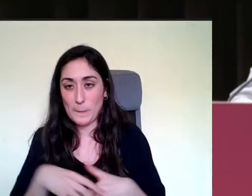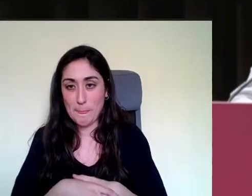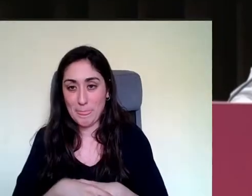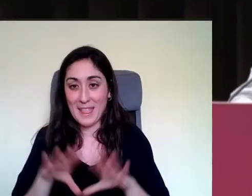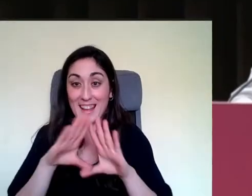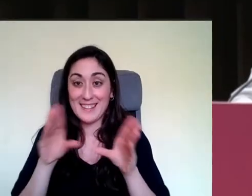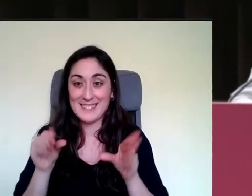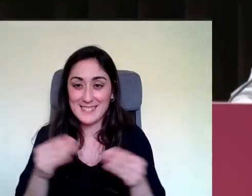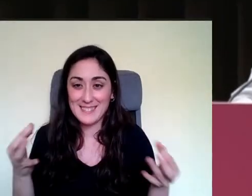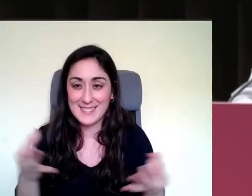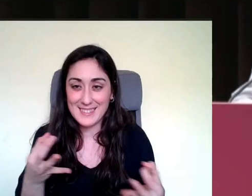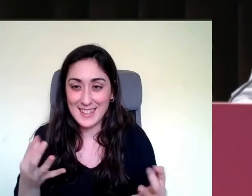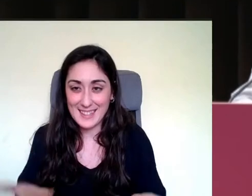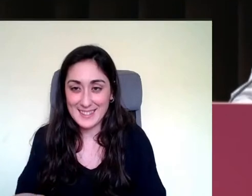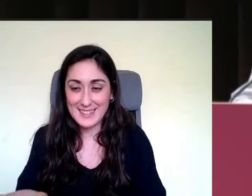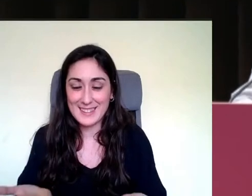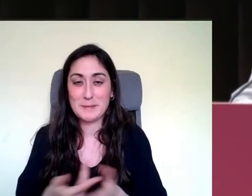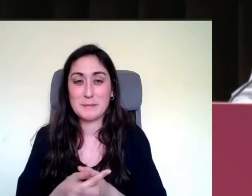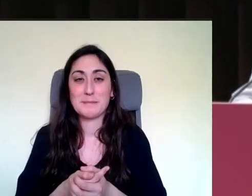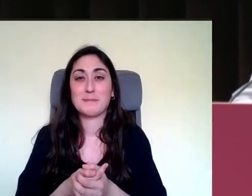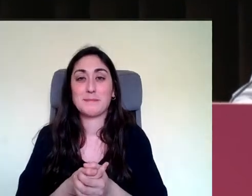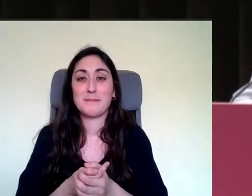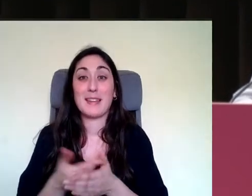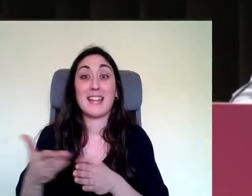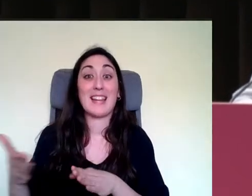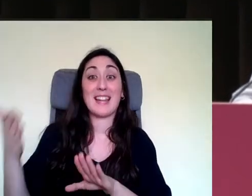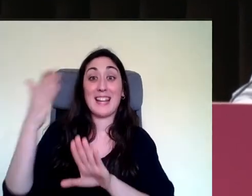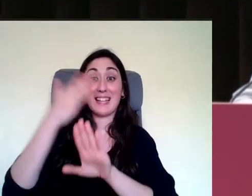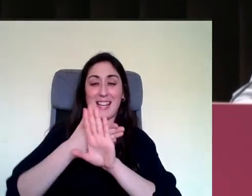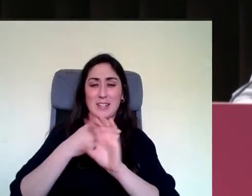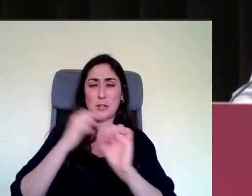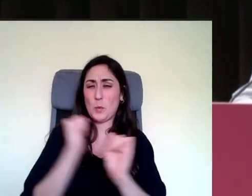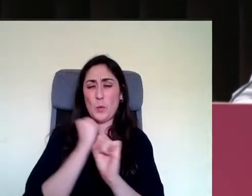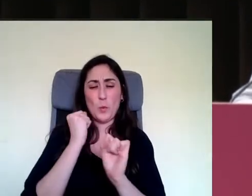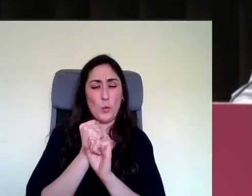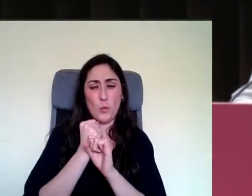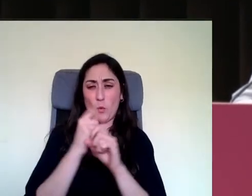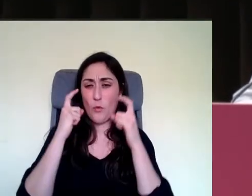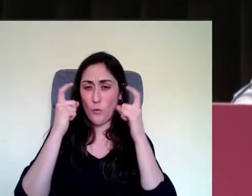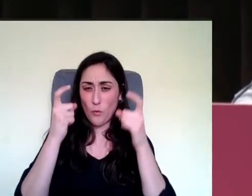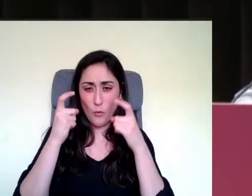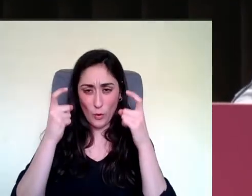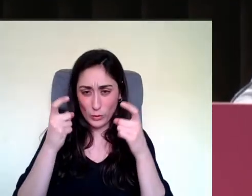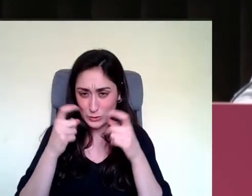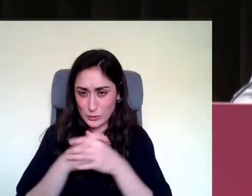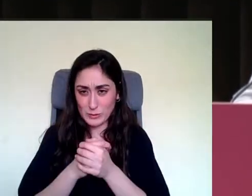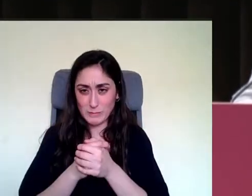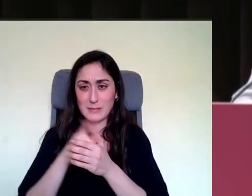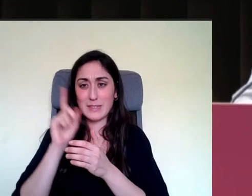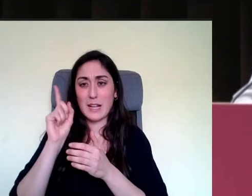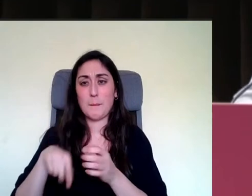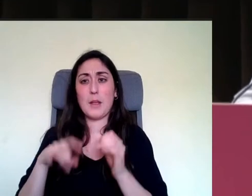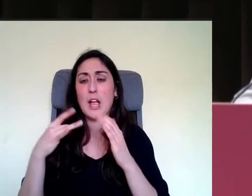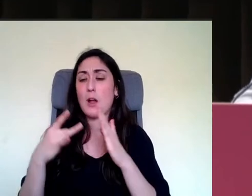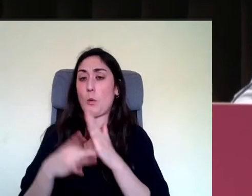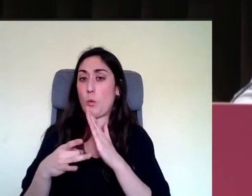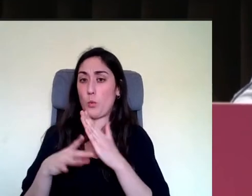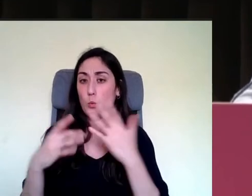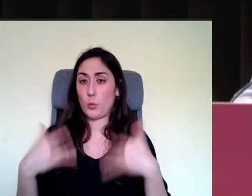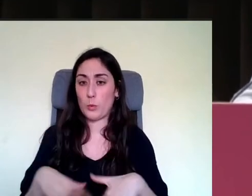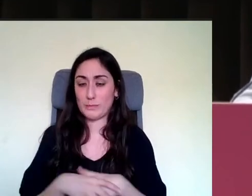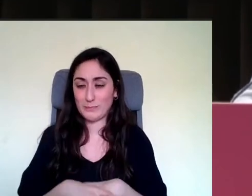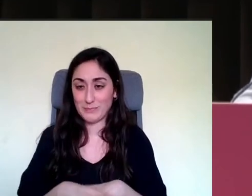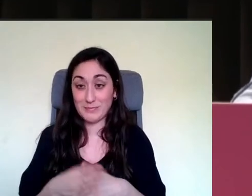al darrere hi ha molta feina, molt esforç i molt talent, sumat a moltes ganes i necessitats